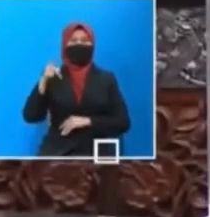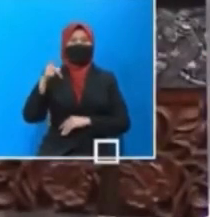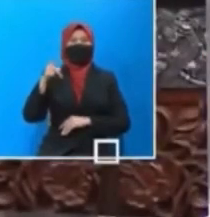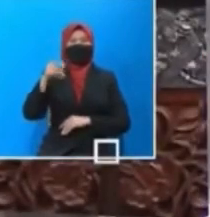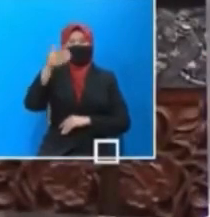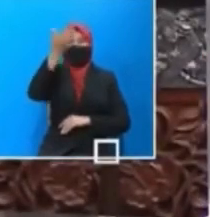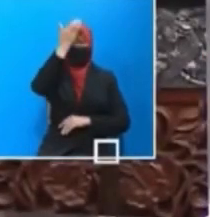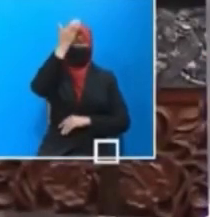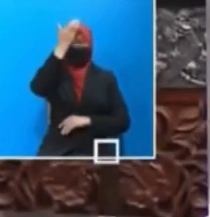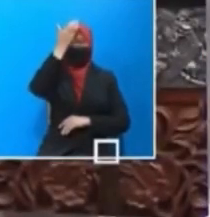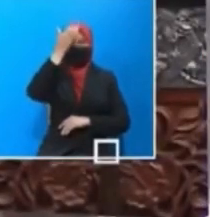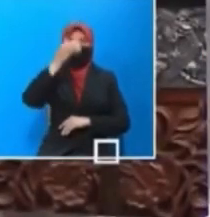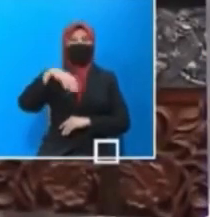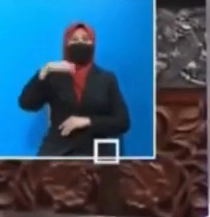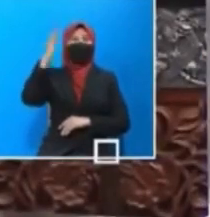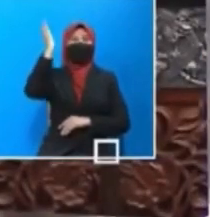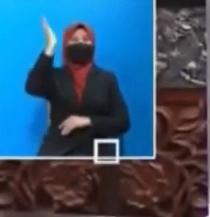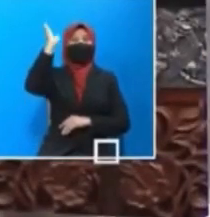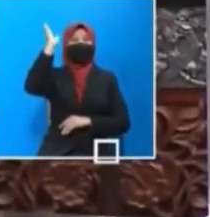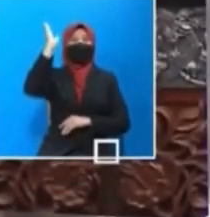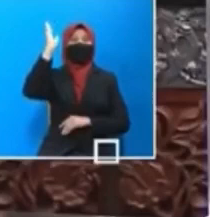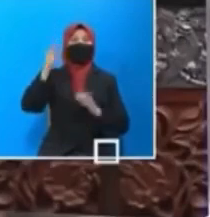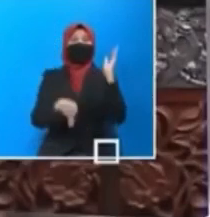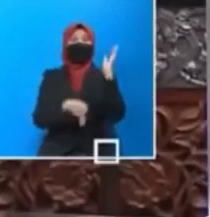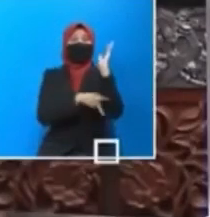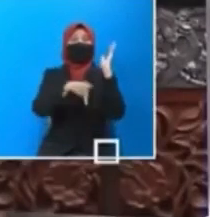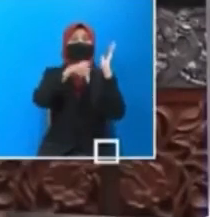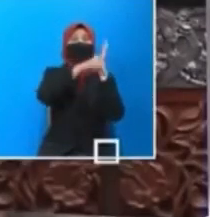istilah yang digunakan sekali.